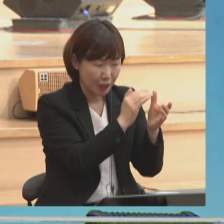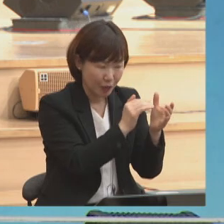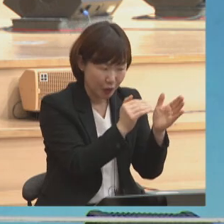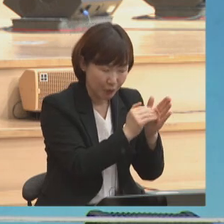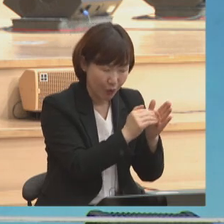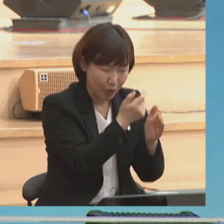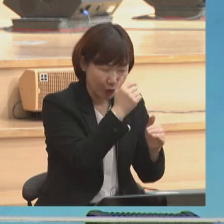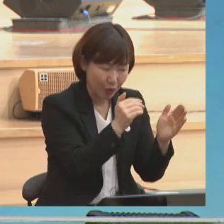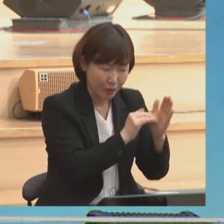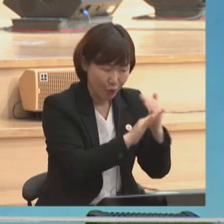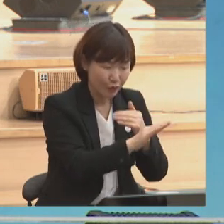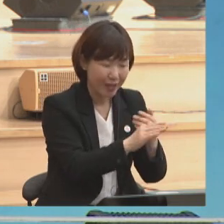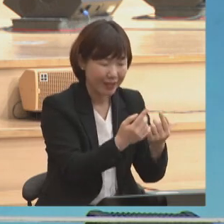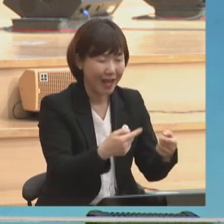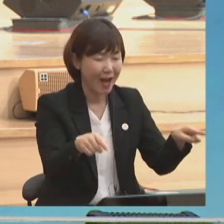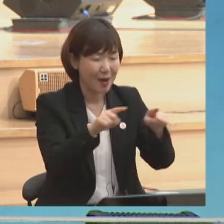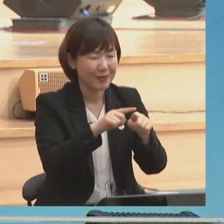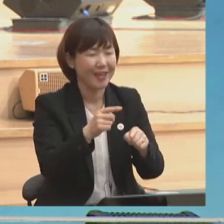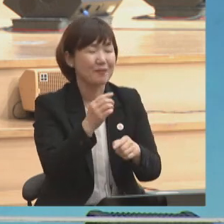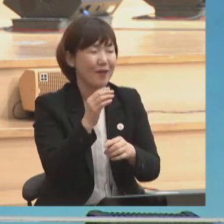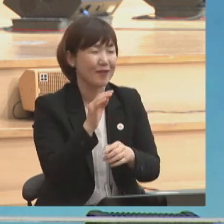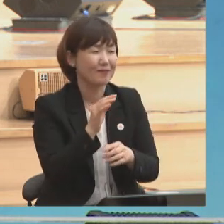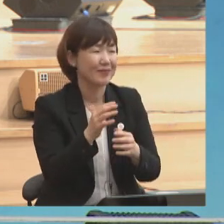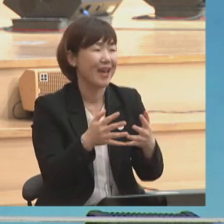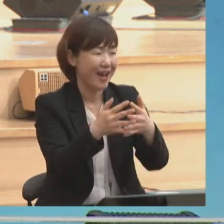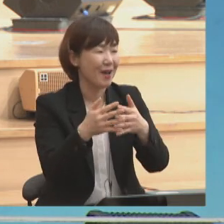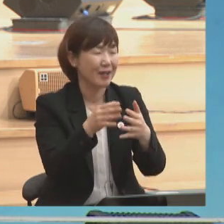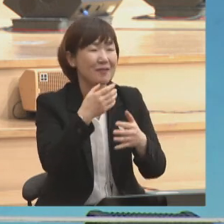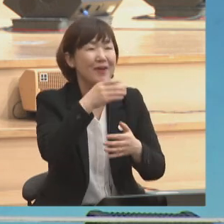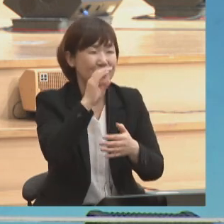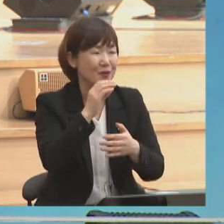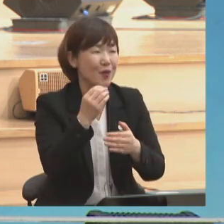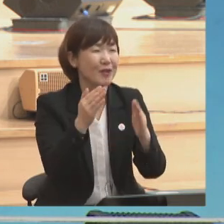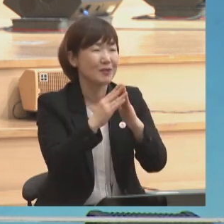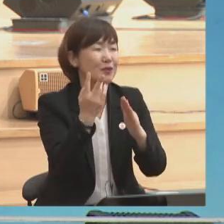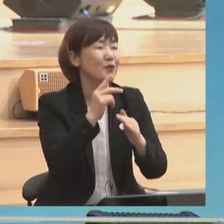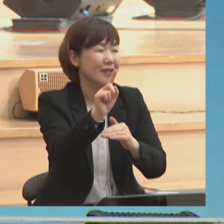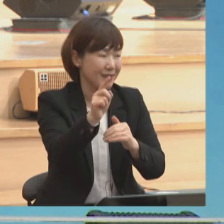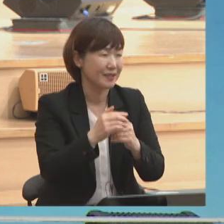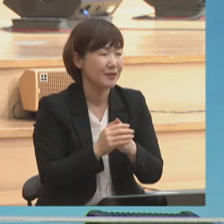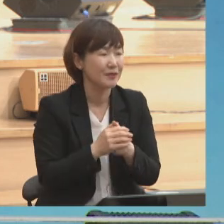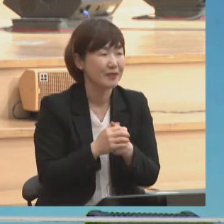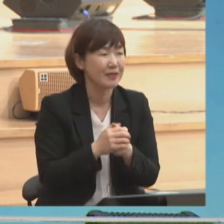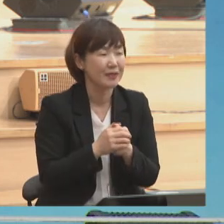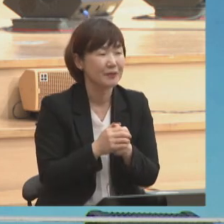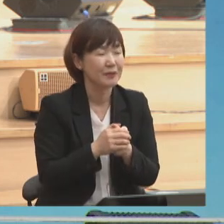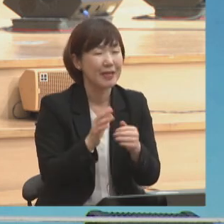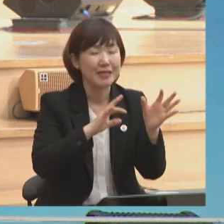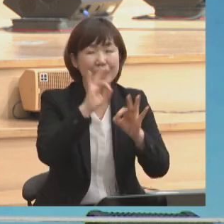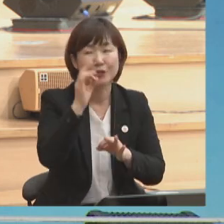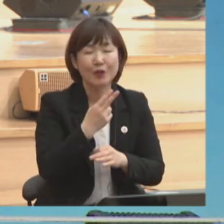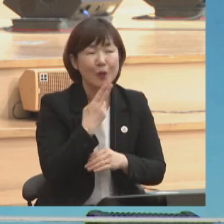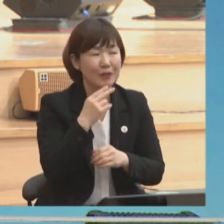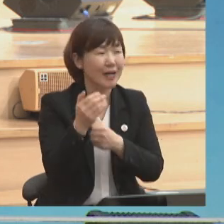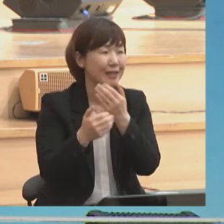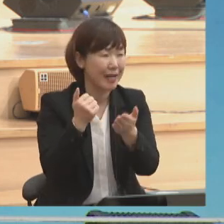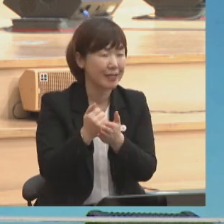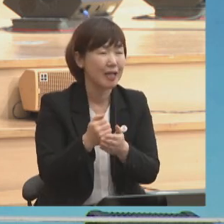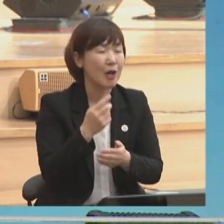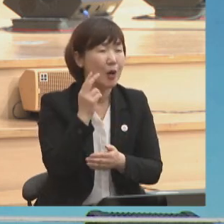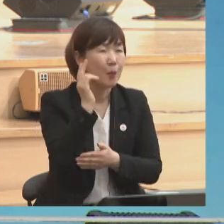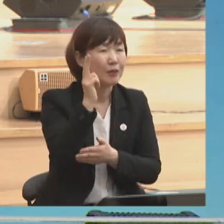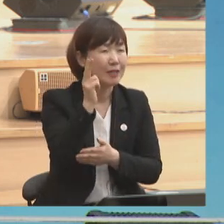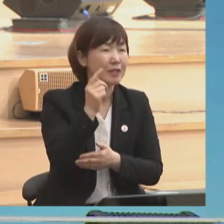활짝 웃으며 귀가를 했습니다. 실수 없이는 하나님, 목사님의 말씀을 사용하시는